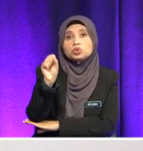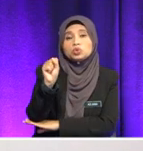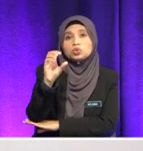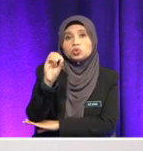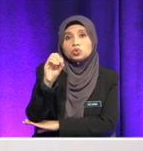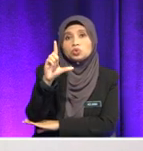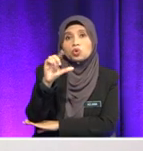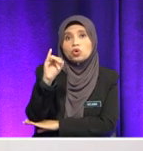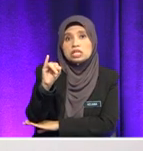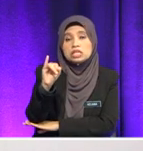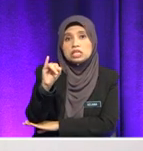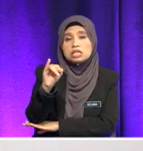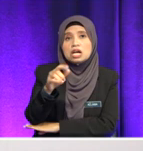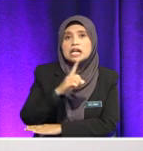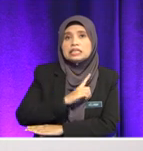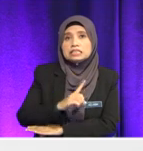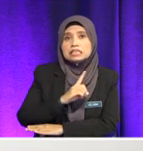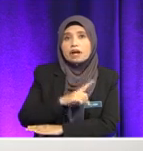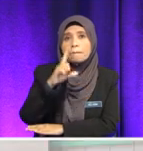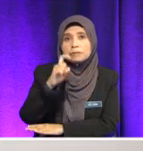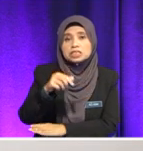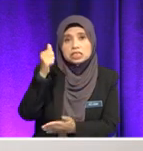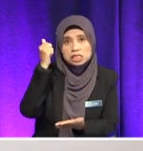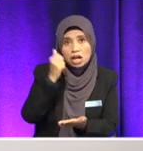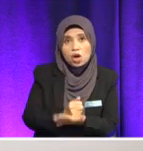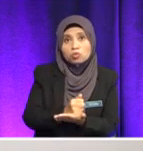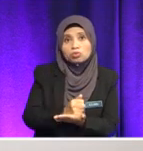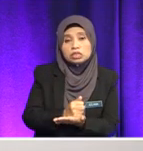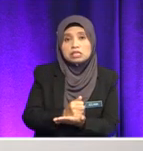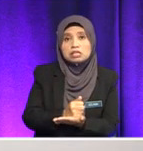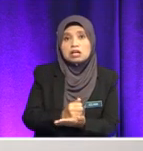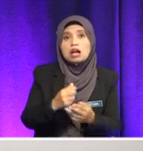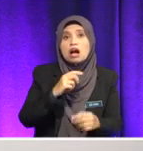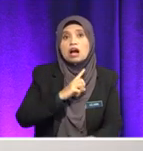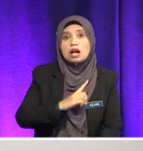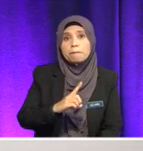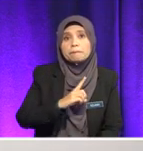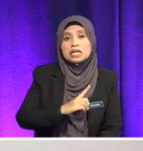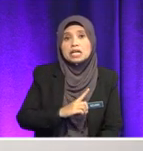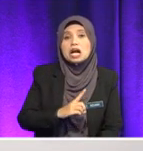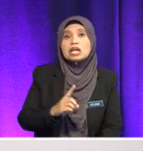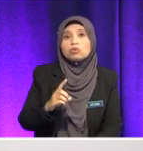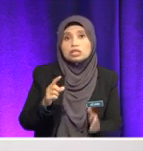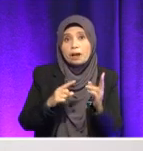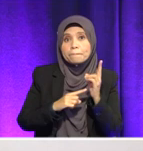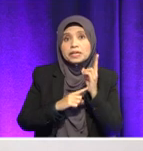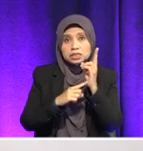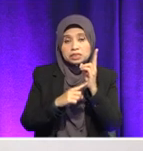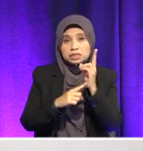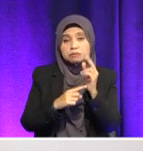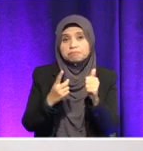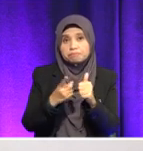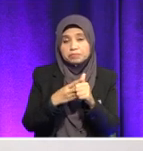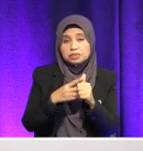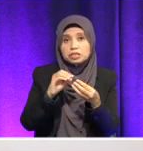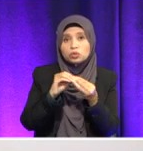agama Islam bersilat dilakui sebagai agama resmi bahasa Melayu dijadikan sebagai bahasa resmi itu yang pertama